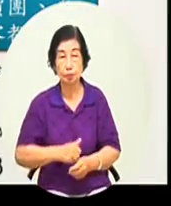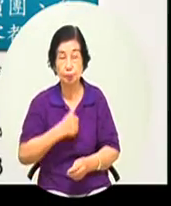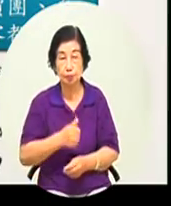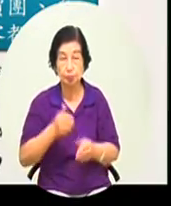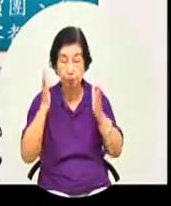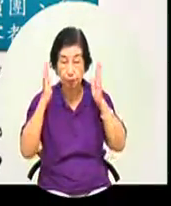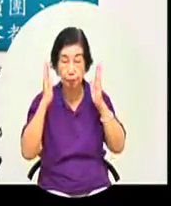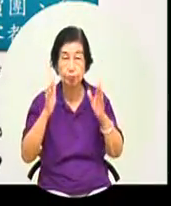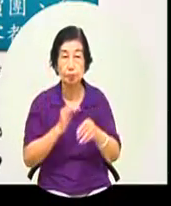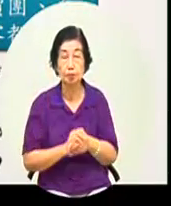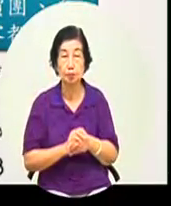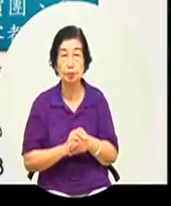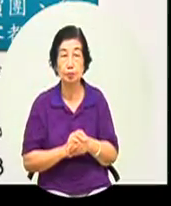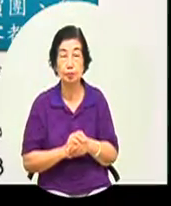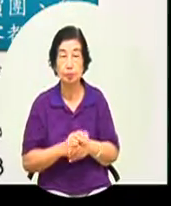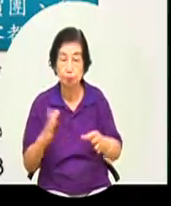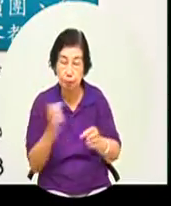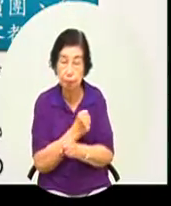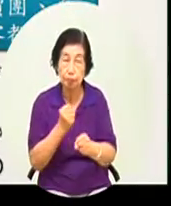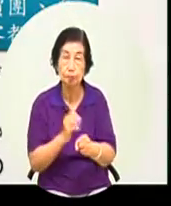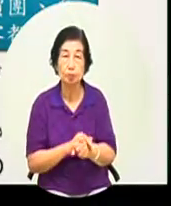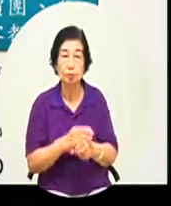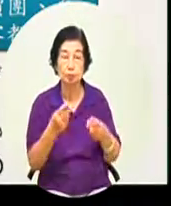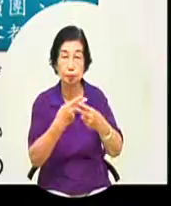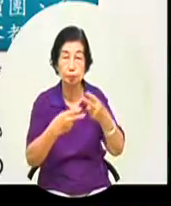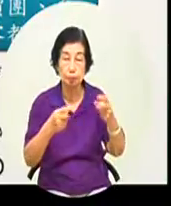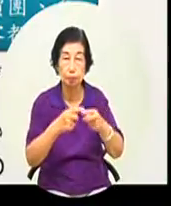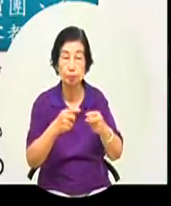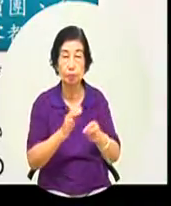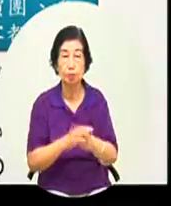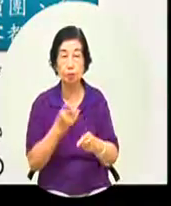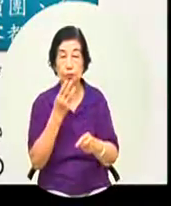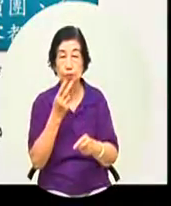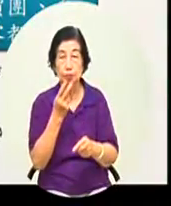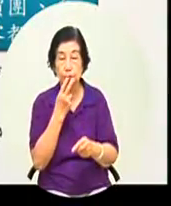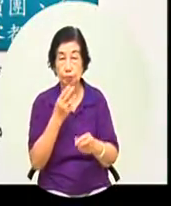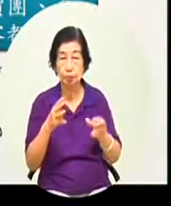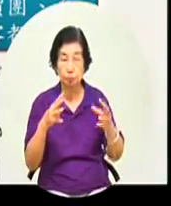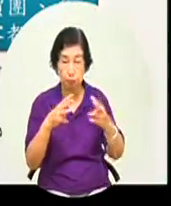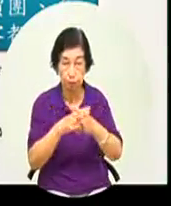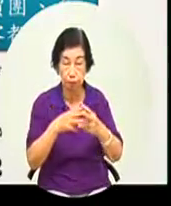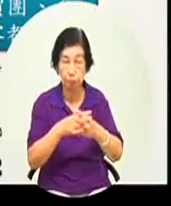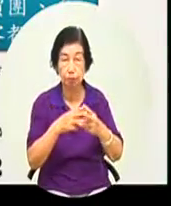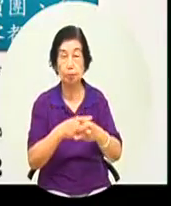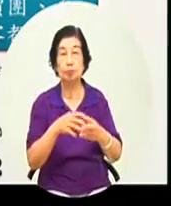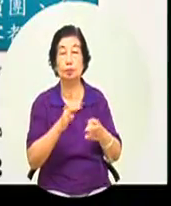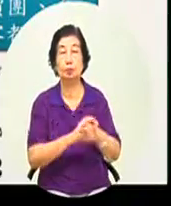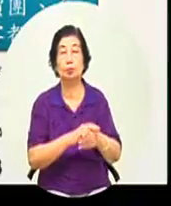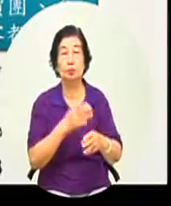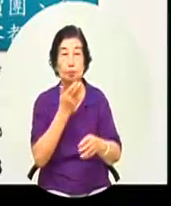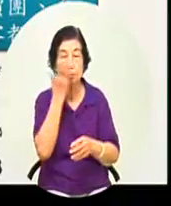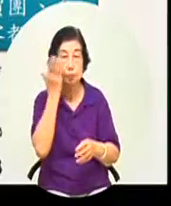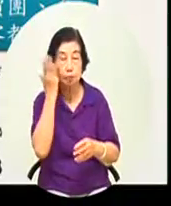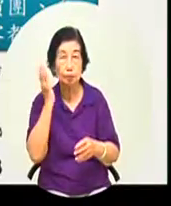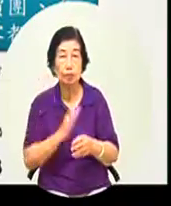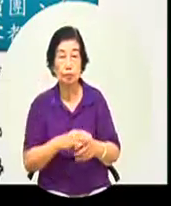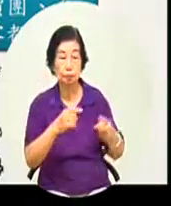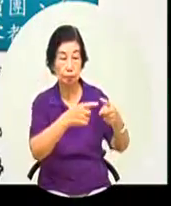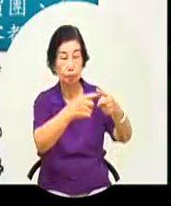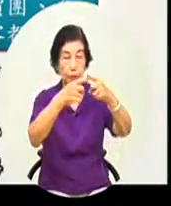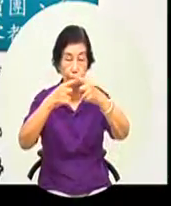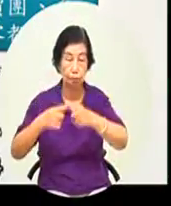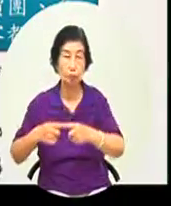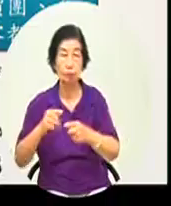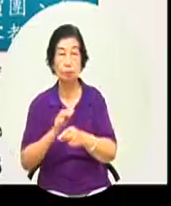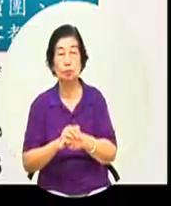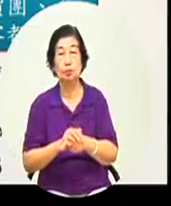去的客人的部分啊，其实亚洲的客人，以这个亚洲的客人来讲啊，其实失去的人数